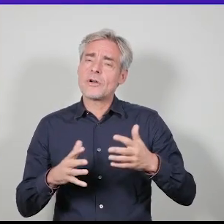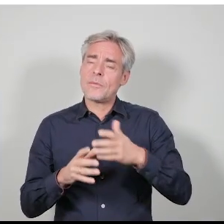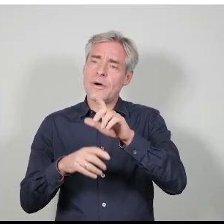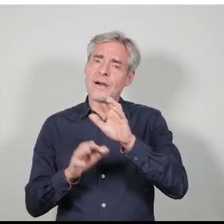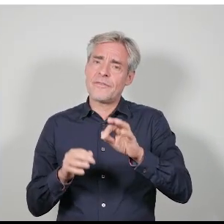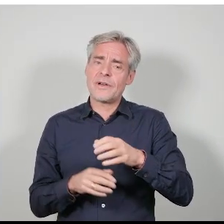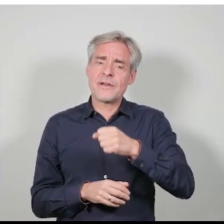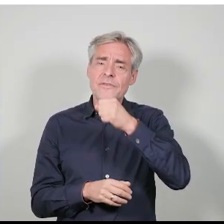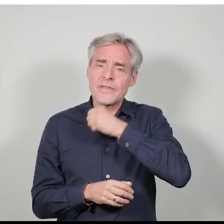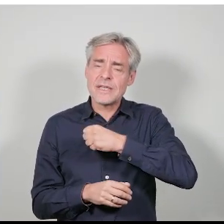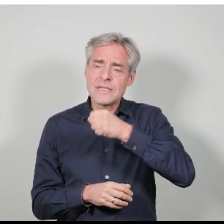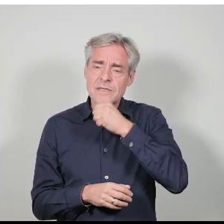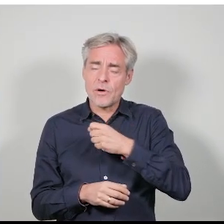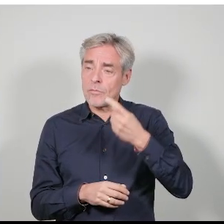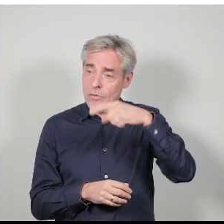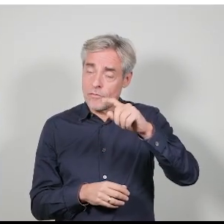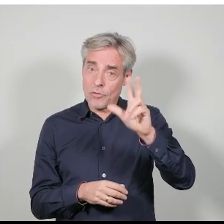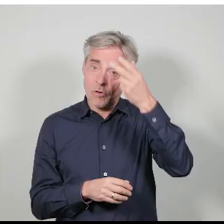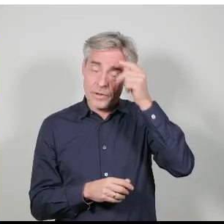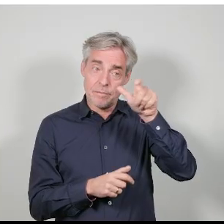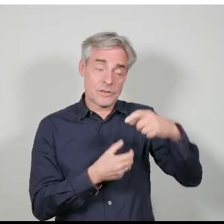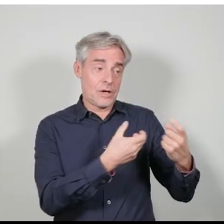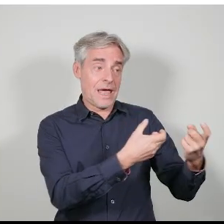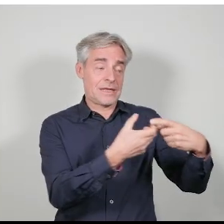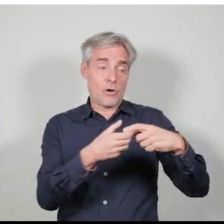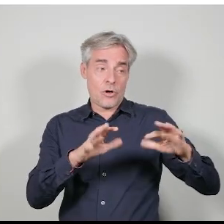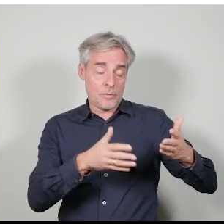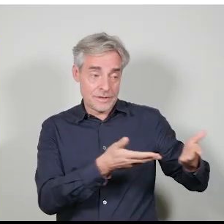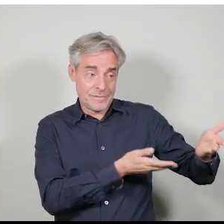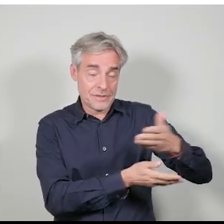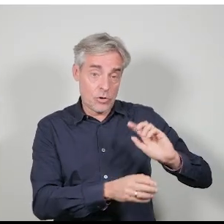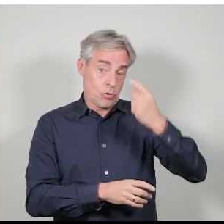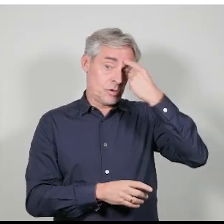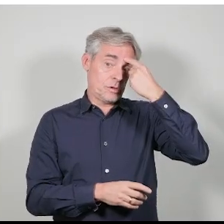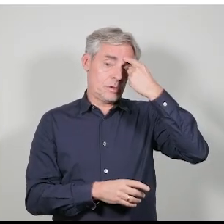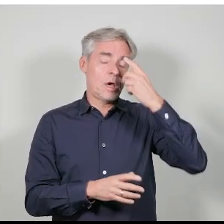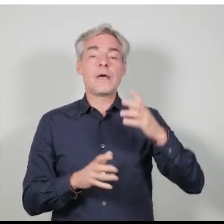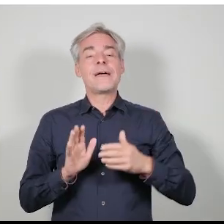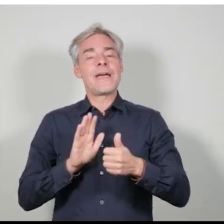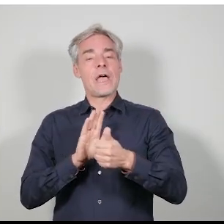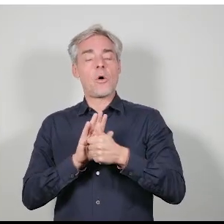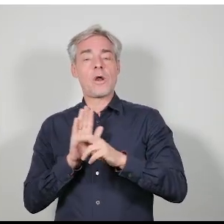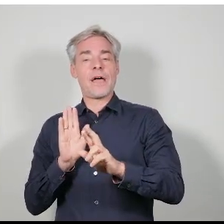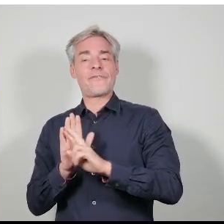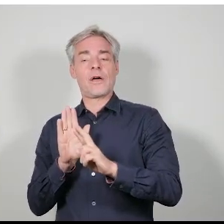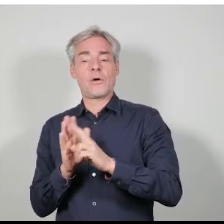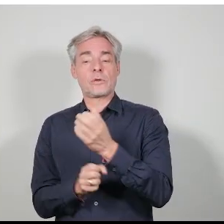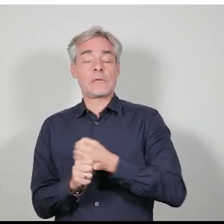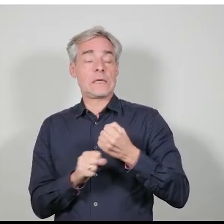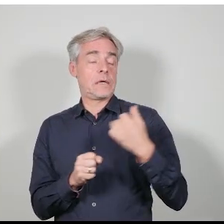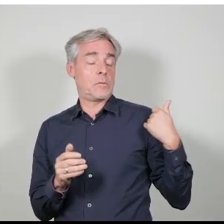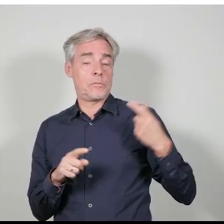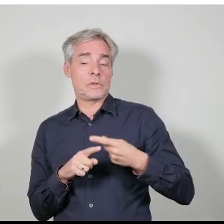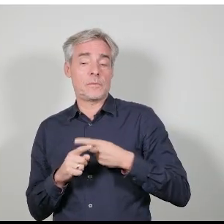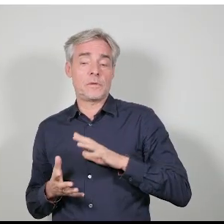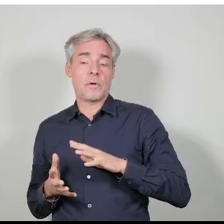question du vieillissement s'est manifestée auprès des adhérents et quels ont été finalement le rôle de ces référents qui se sont mis en place au fur et à